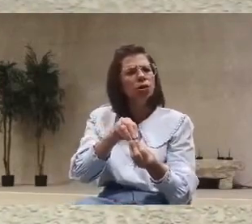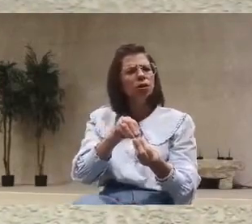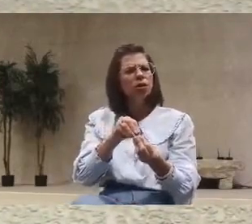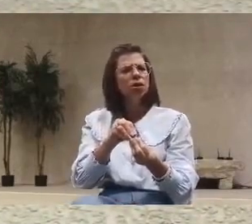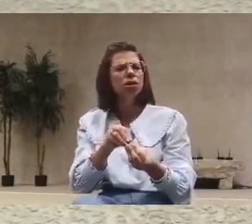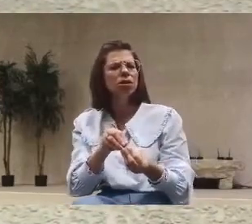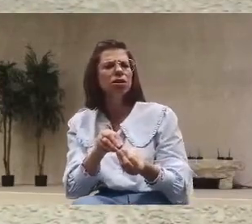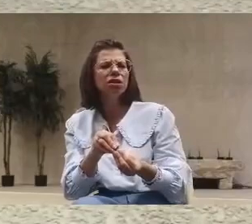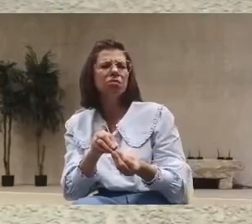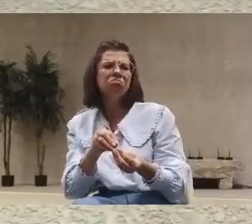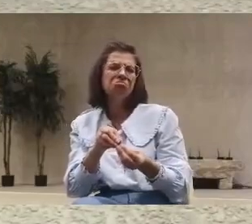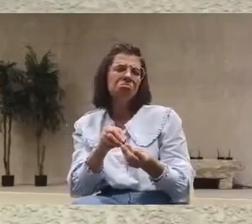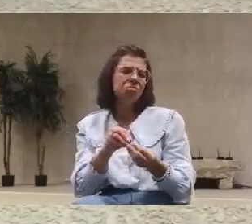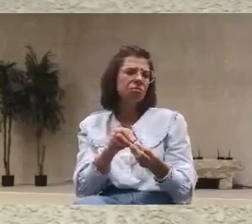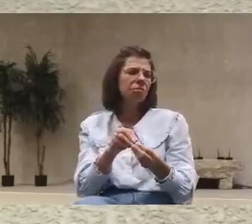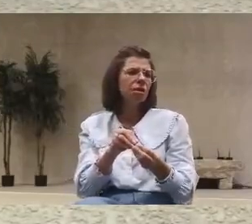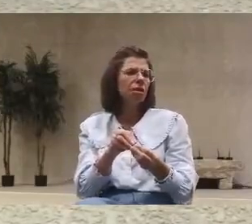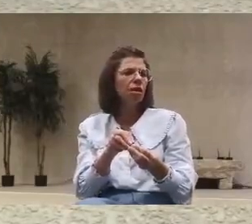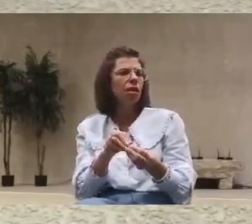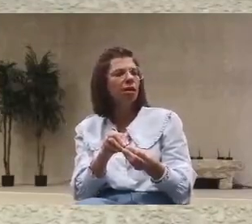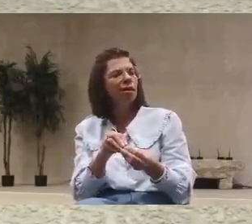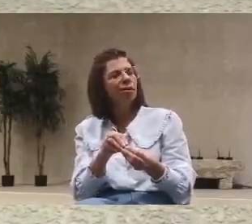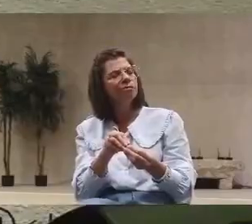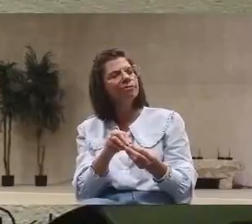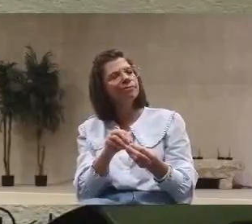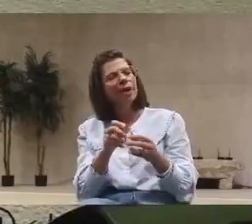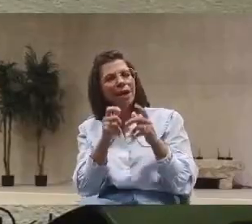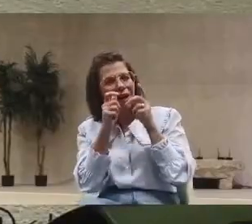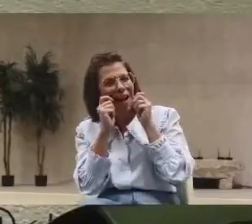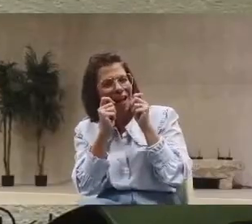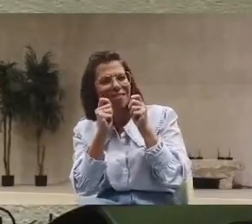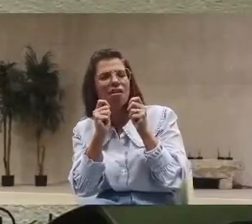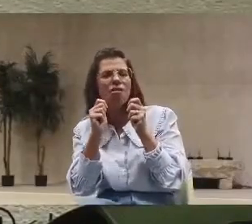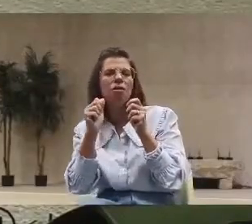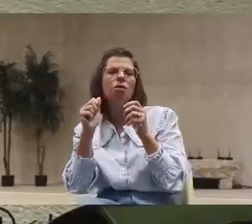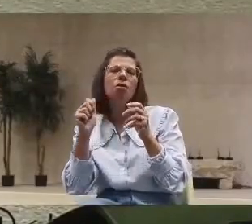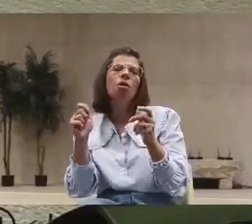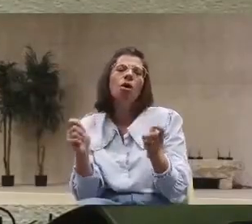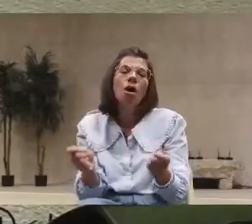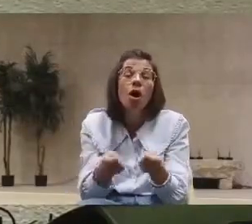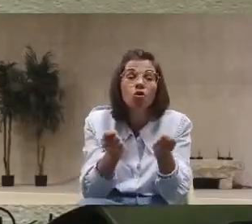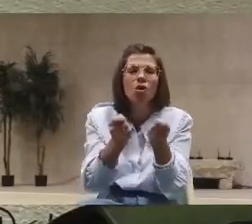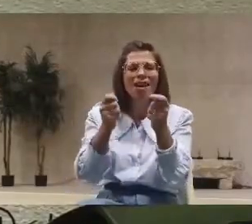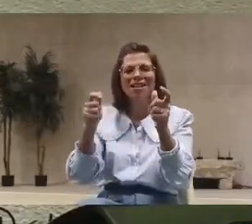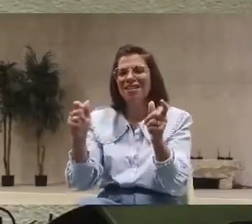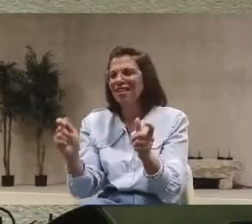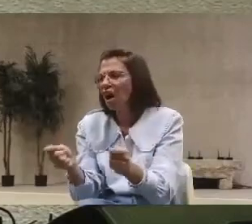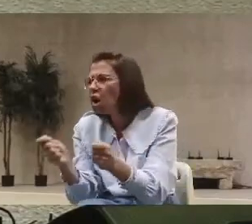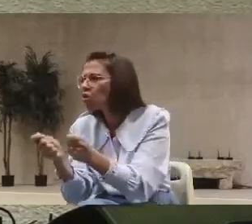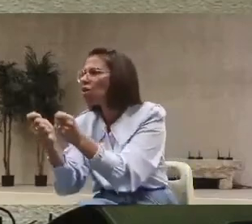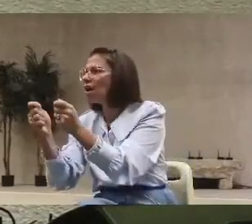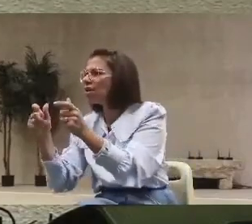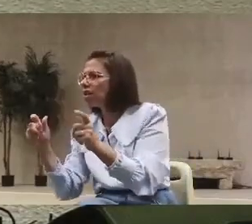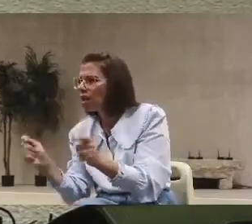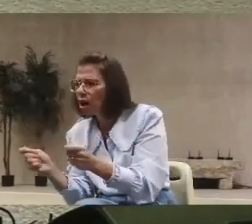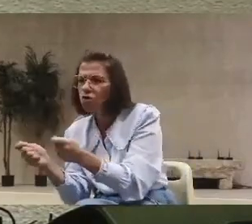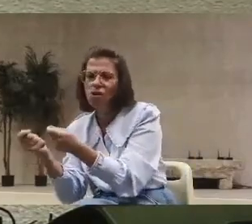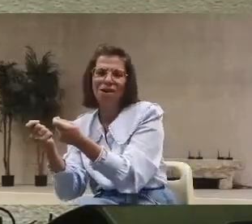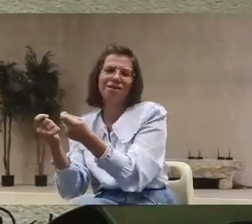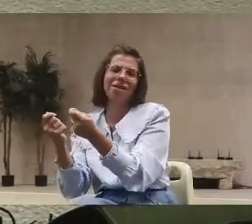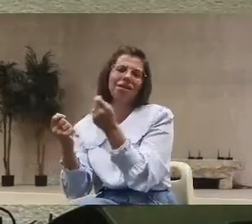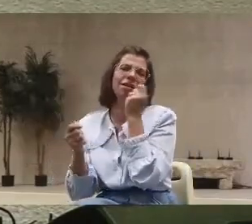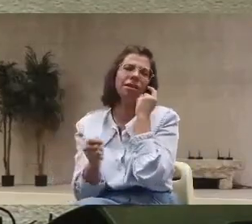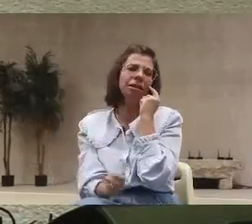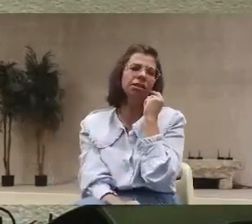et j'entends souvent l'encouragement l'encouragement on encourage on encourage mais écoutez si les gens ça